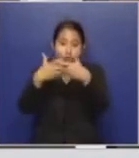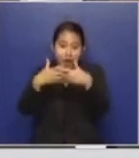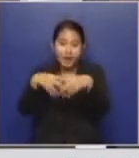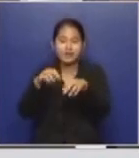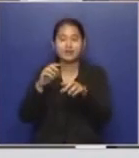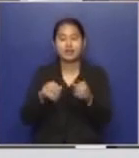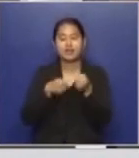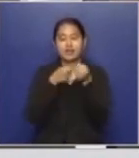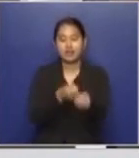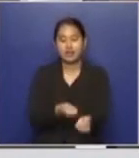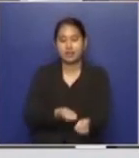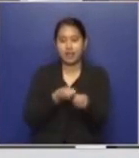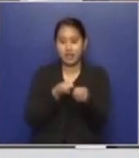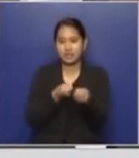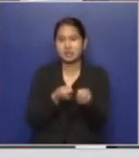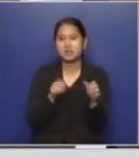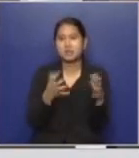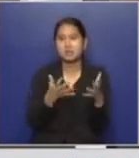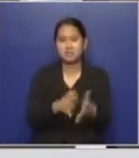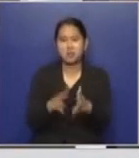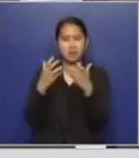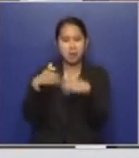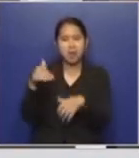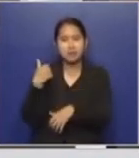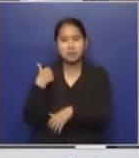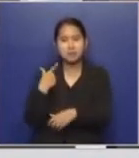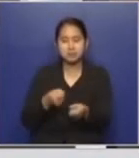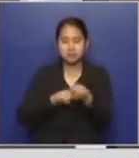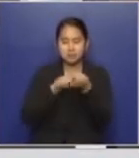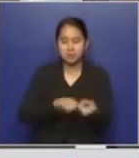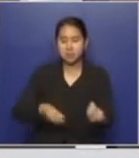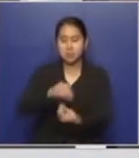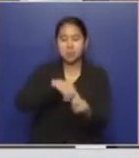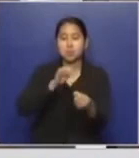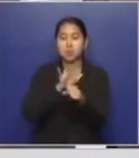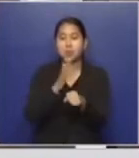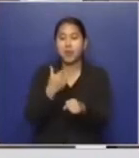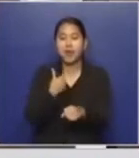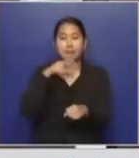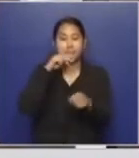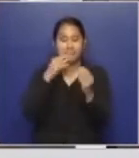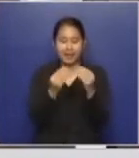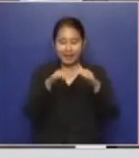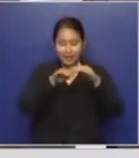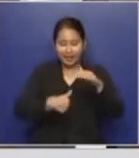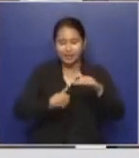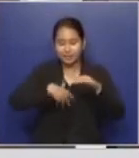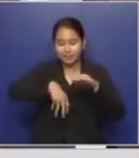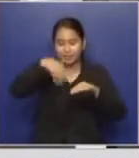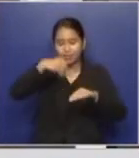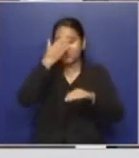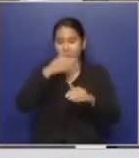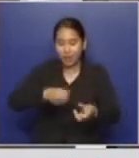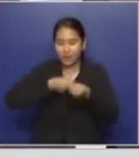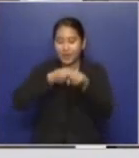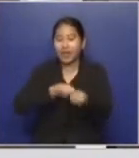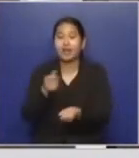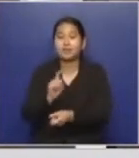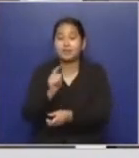ภาคเกษตรไม่มีน้ำใช้อย่างเต็มที่น้ำบาดาลไม่เคยได้ใช้ภาคเกษตรเพราะอะไรเพราะ